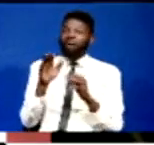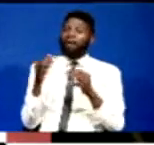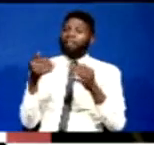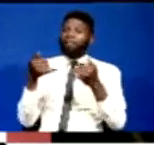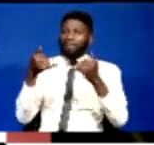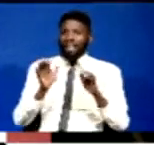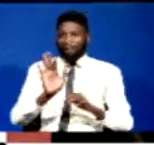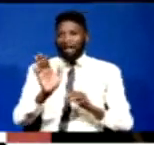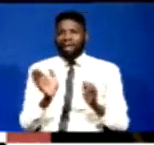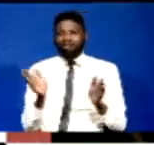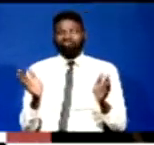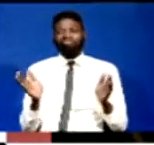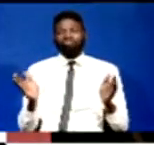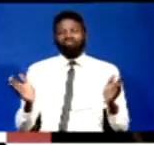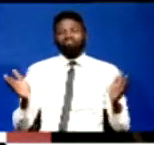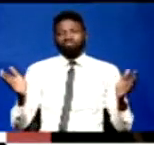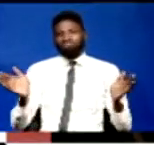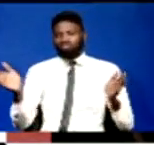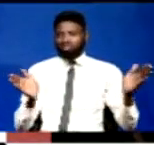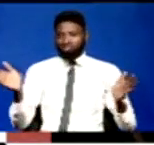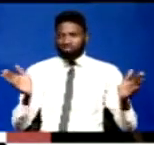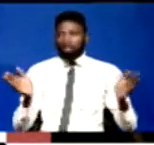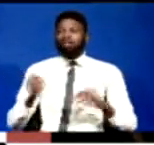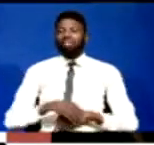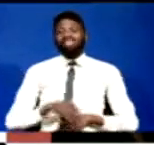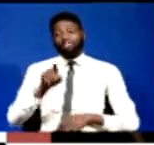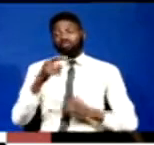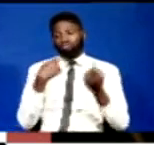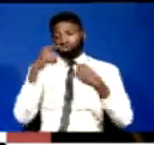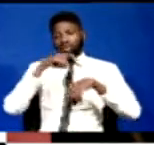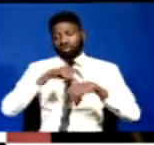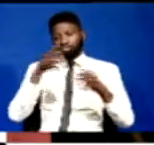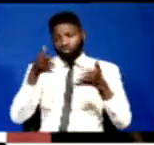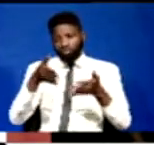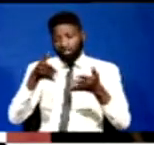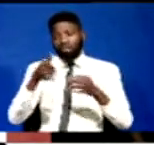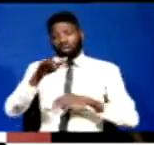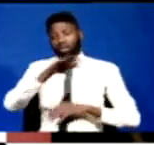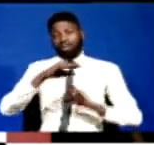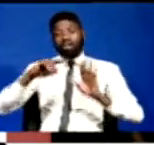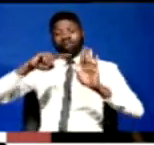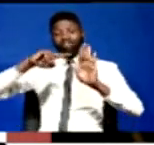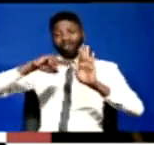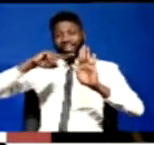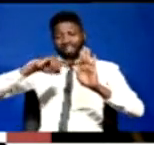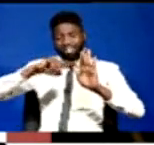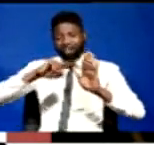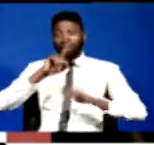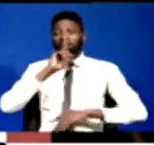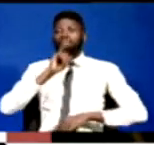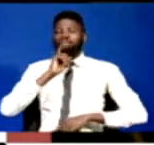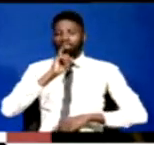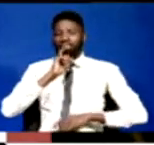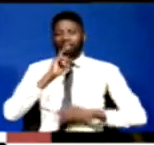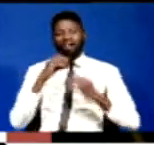mawinga wao. Wenger aliyasema hayo alipohutubia wanahabari leo jijini Doha, Qatar. Mwanahabari wetu Daniel Wahome